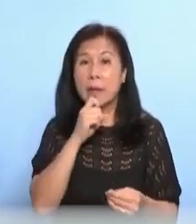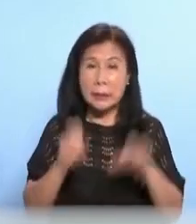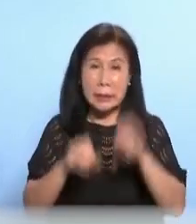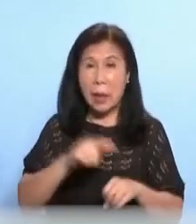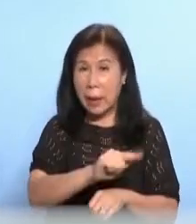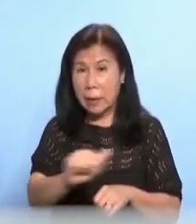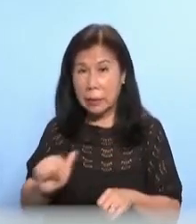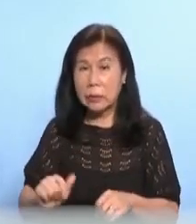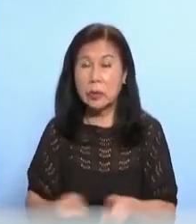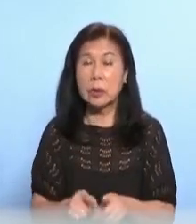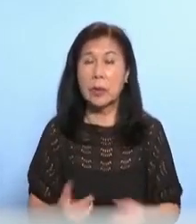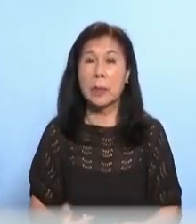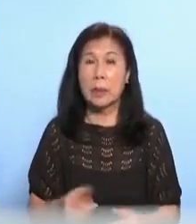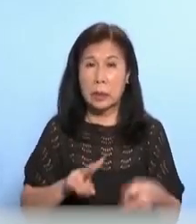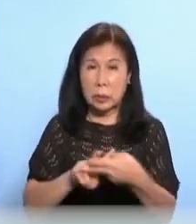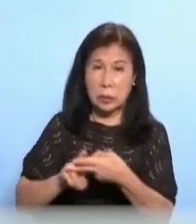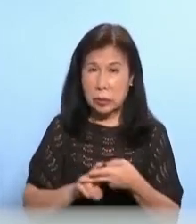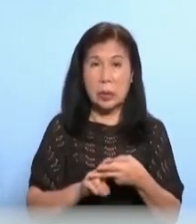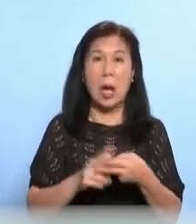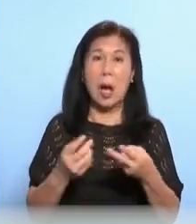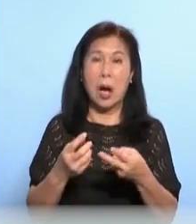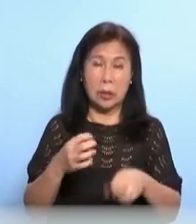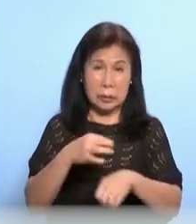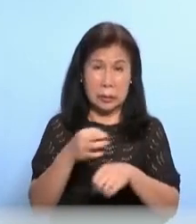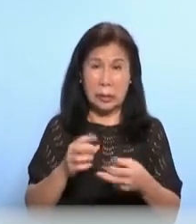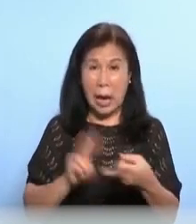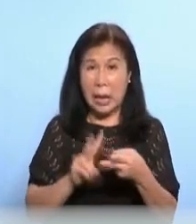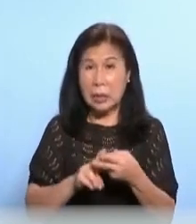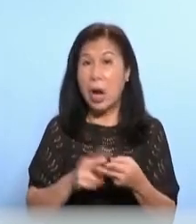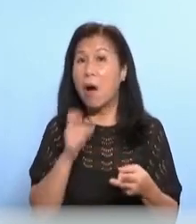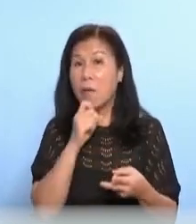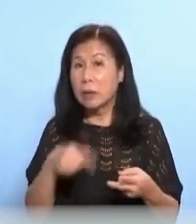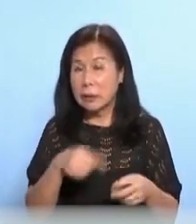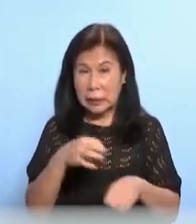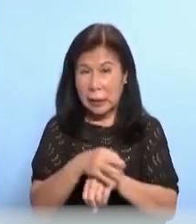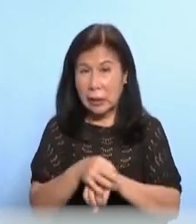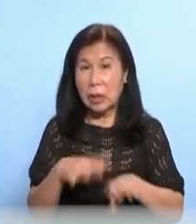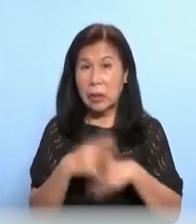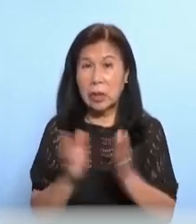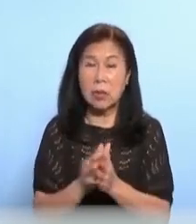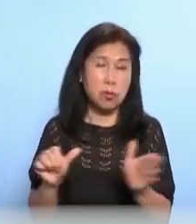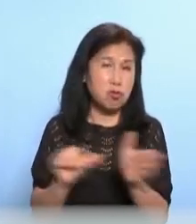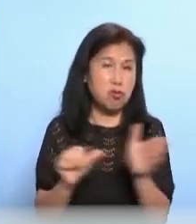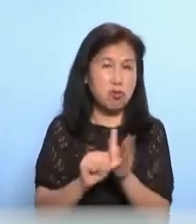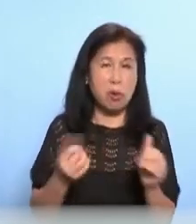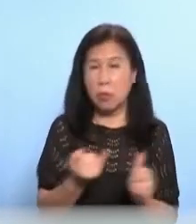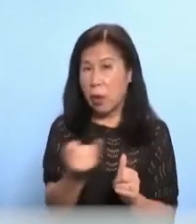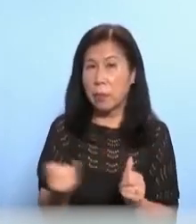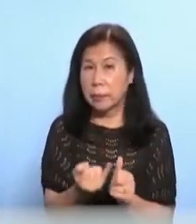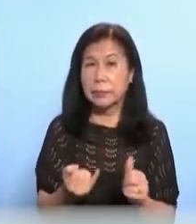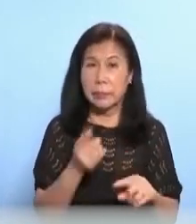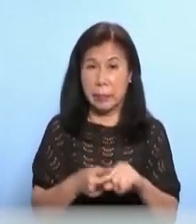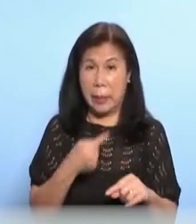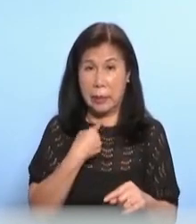基本上係可以話係亞洲數一數二，而且咧仲係越嚟咧係越嚴重添。而要去改變我